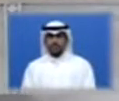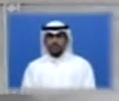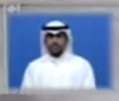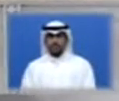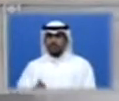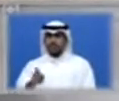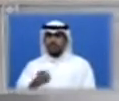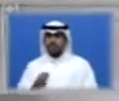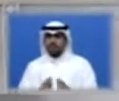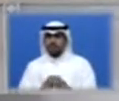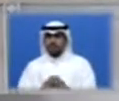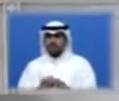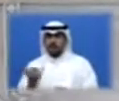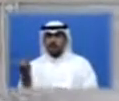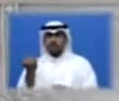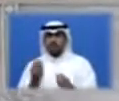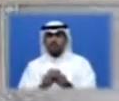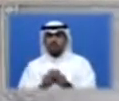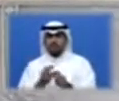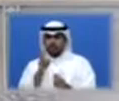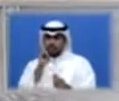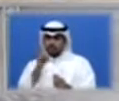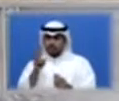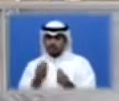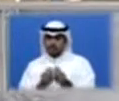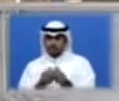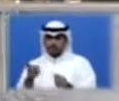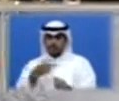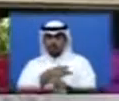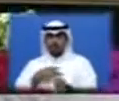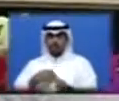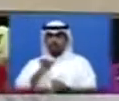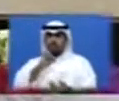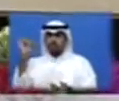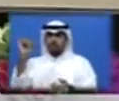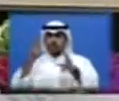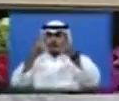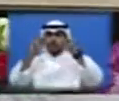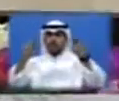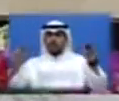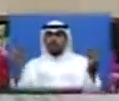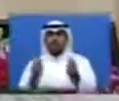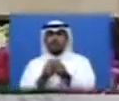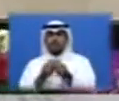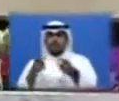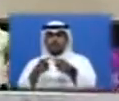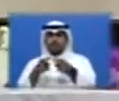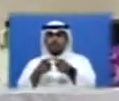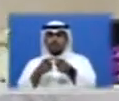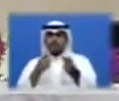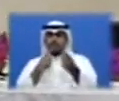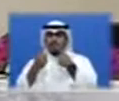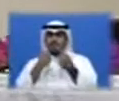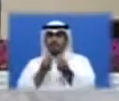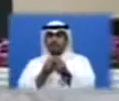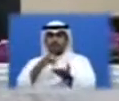ورعى من دولة الرئيس تمام سلام رئيس مجلس الوزراء في الجمهورية اللبنانية، والتي تناولت العلاقات